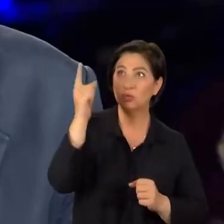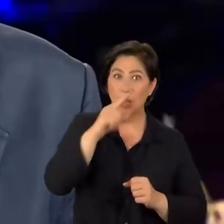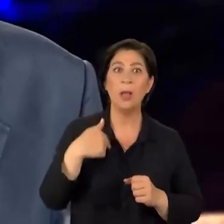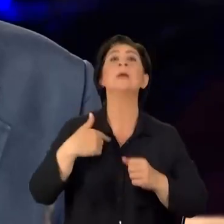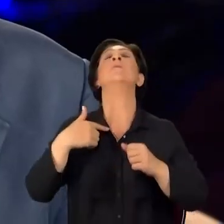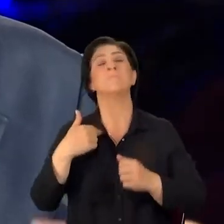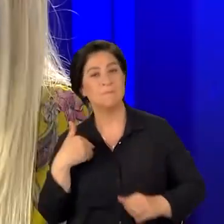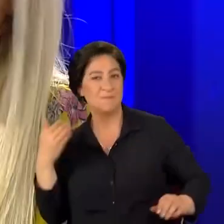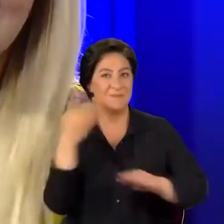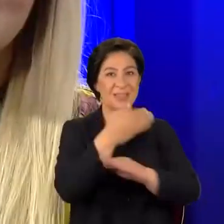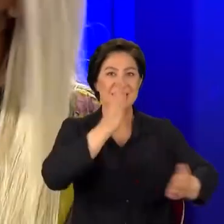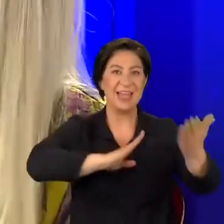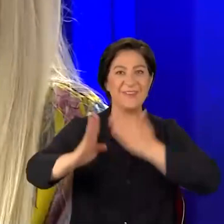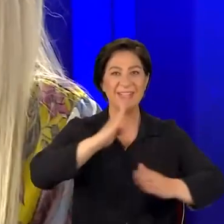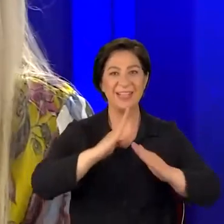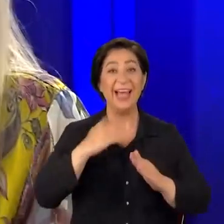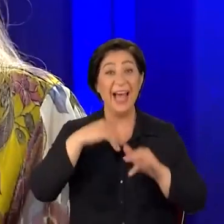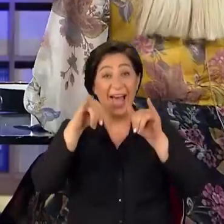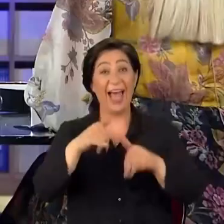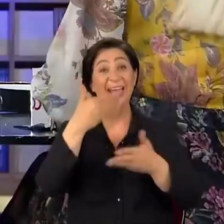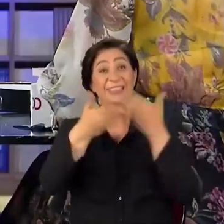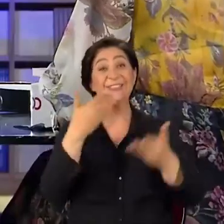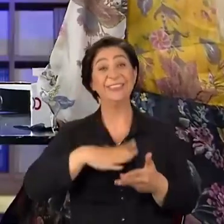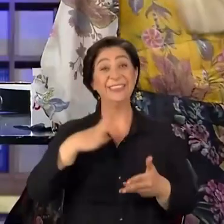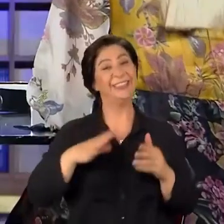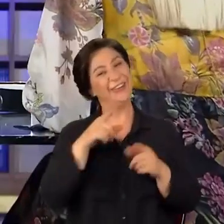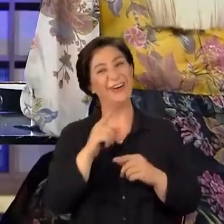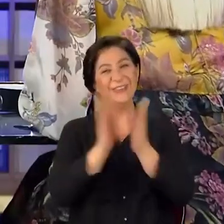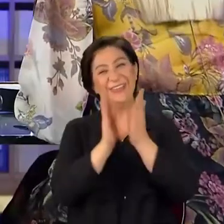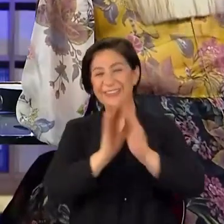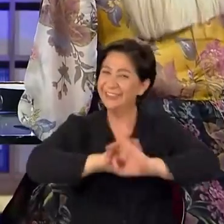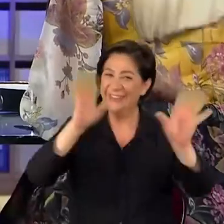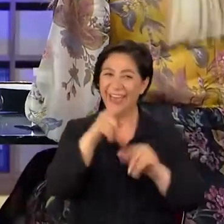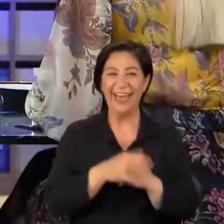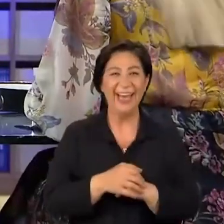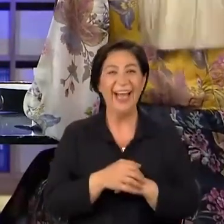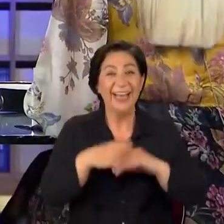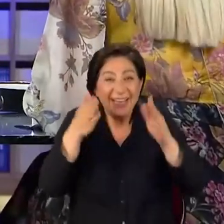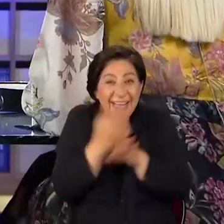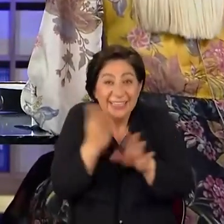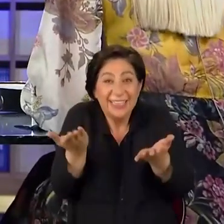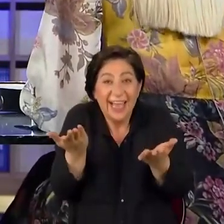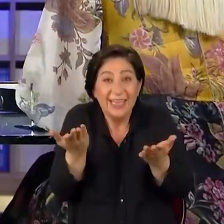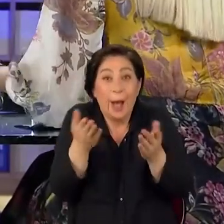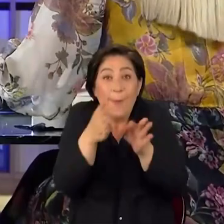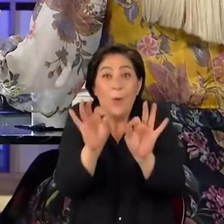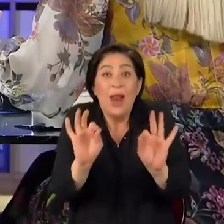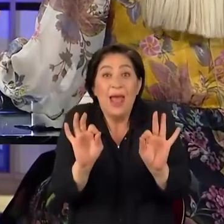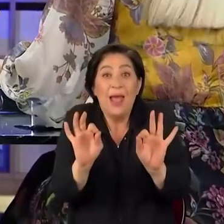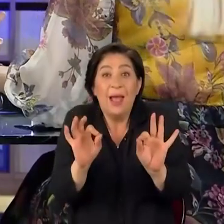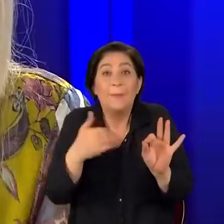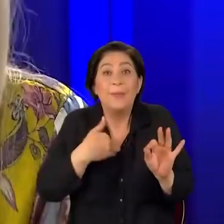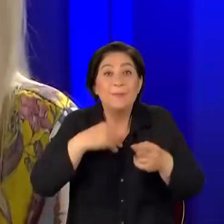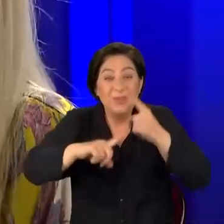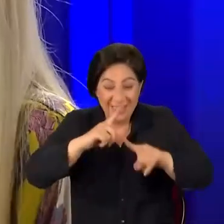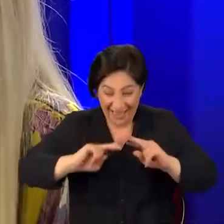Onu bunu dövecek ben aynen böyle anlatılmasını istiyorum. Bravo, süper. Çünkü hayır ama hakikaten böyle. Siyasi kariyerim bu